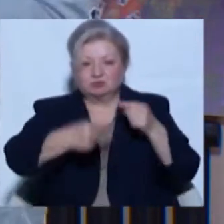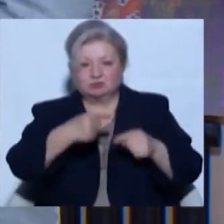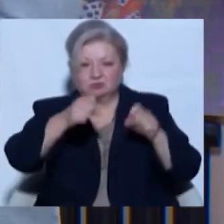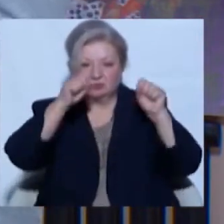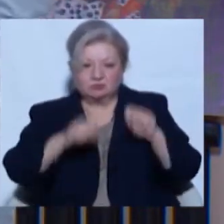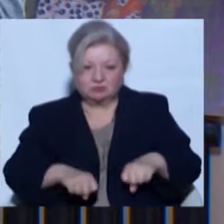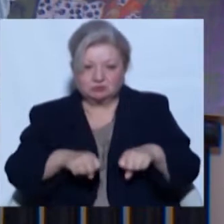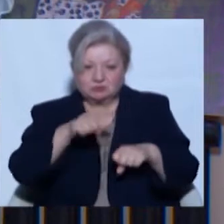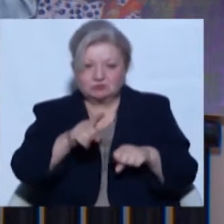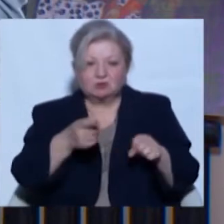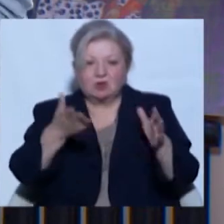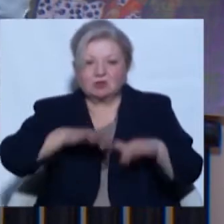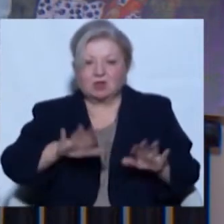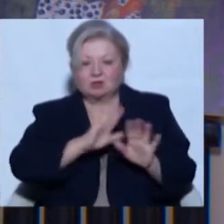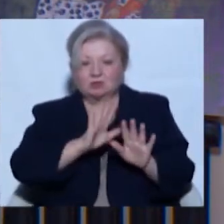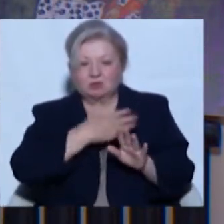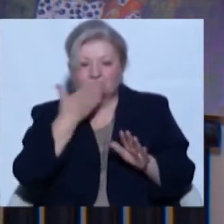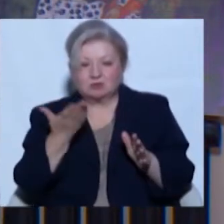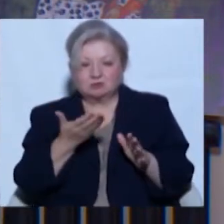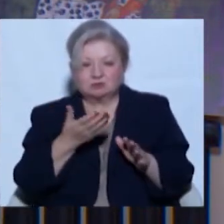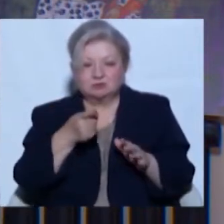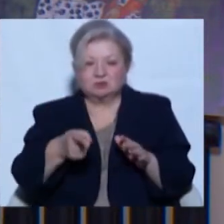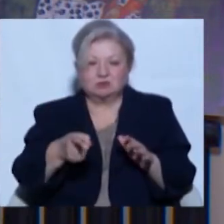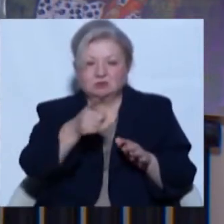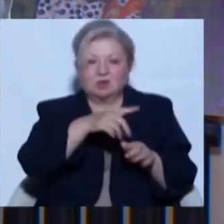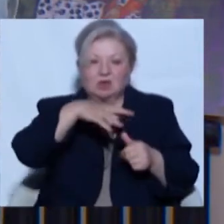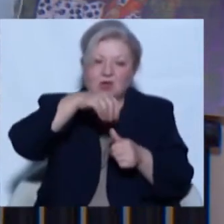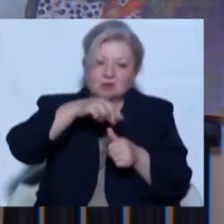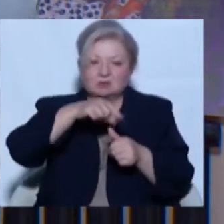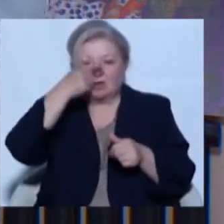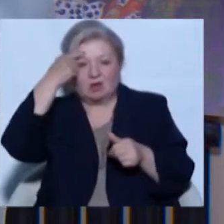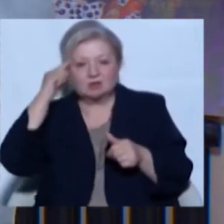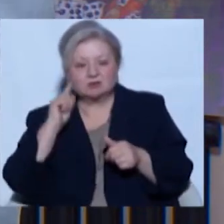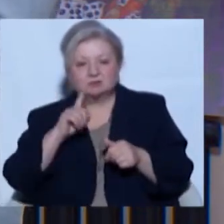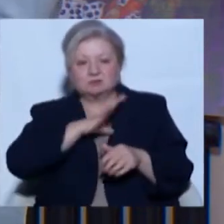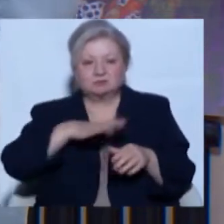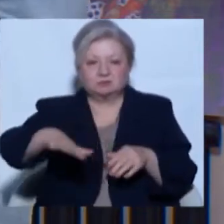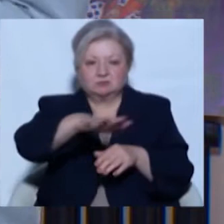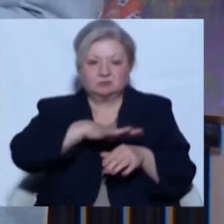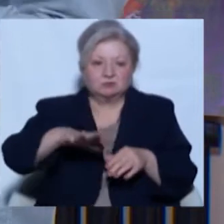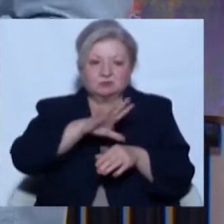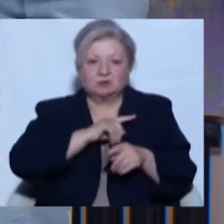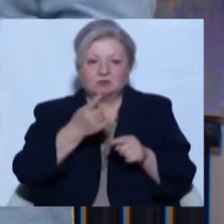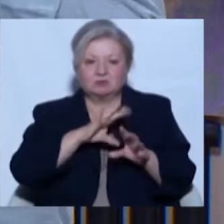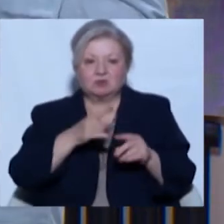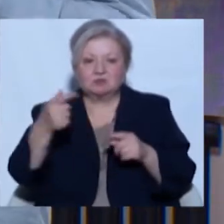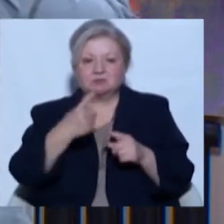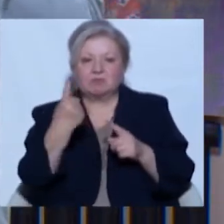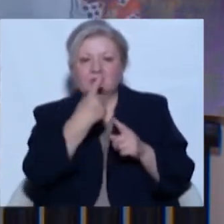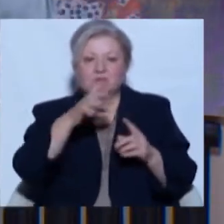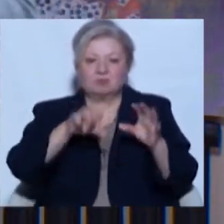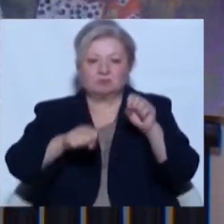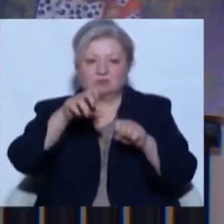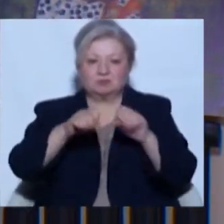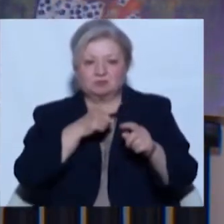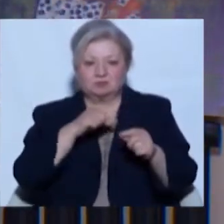და არ იყო დარჩენილი ერევნისა თუ აზერბაიჯანის სახანოებიდან, რომელიც მის პირველობასა და